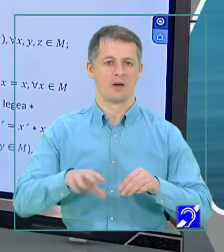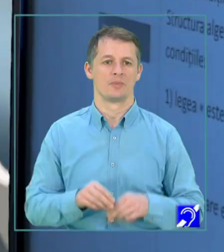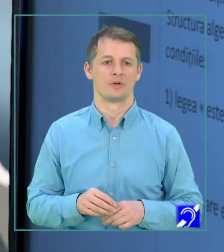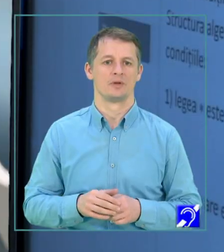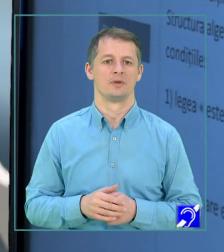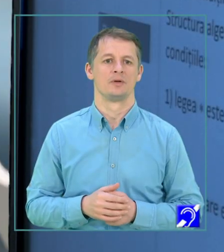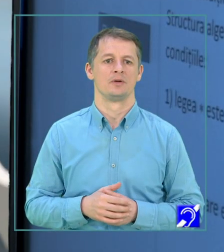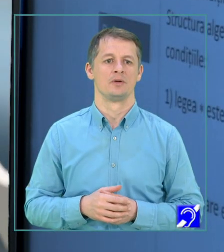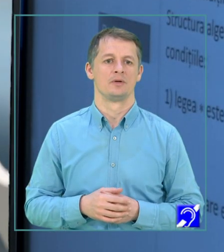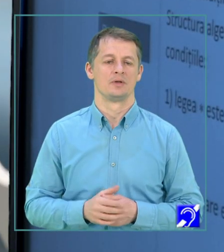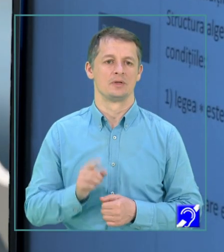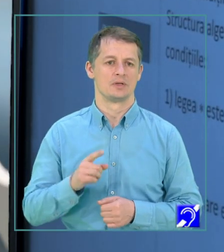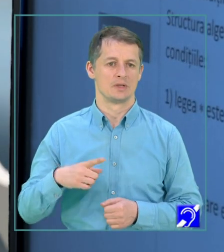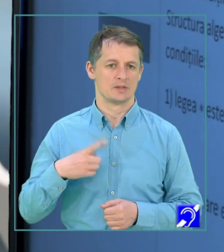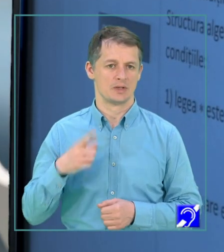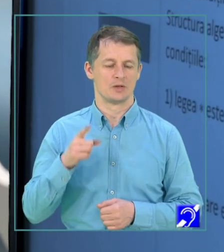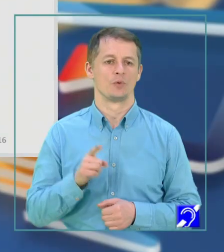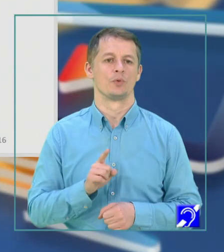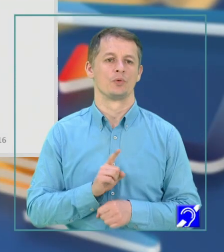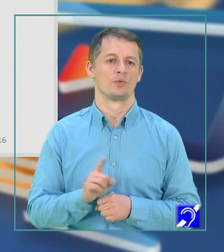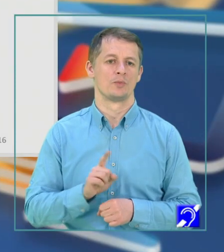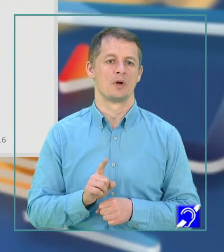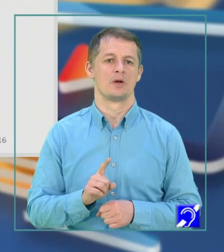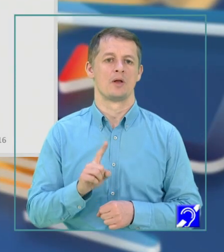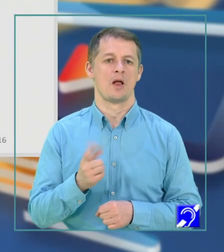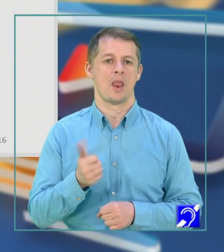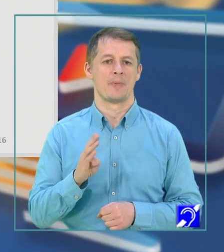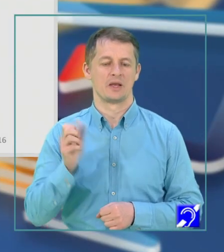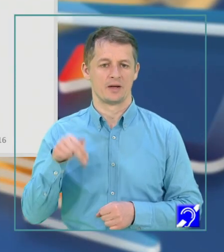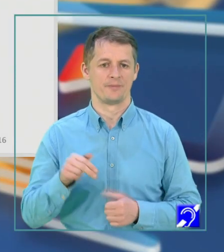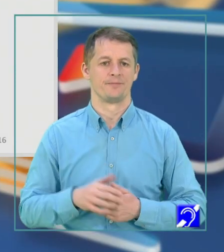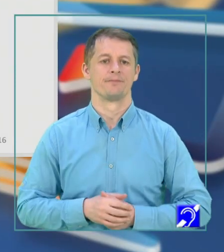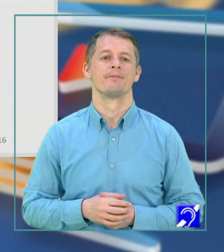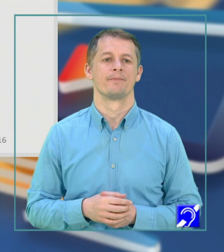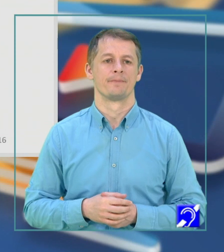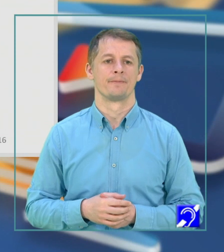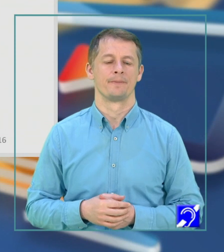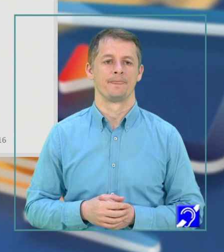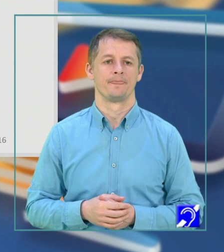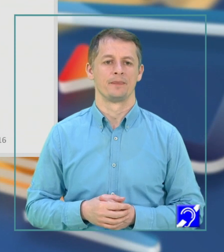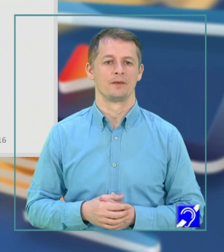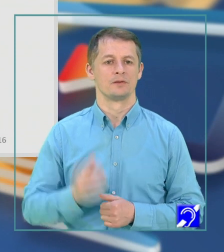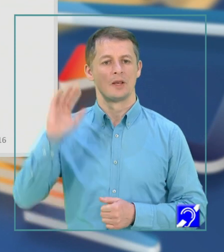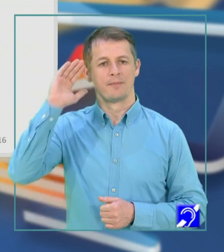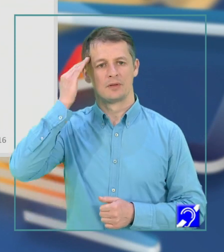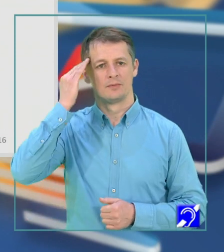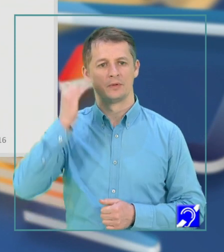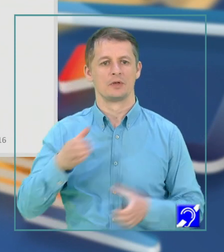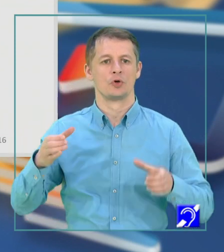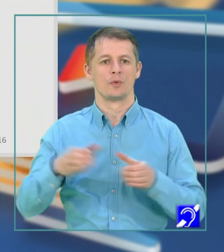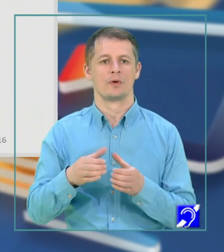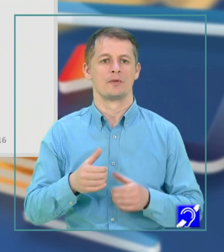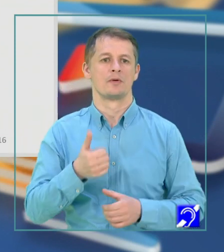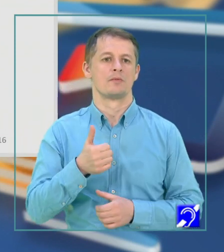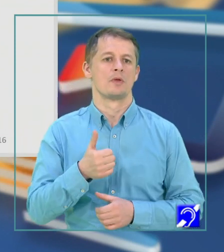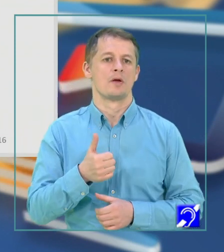cu steluța este un grup abelian, steluța fiind notația pentru legea de compoziție. Să ne amintim ce înseamnă un grup